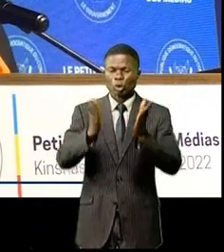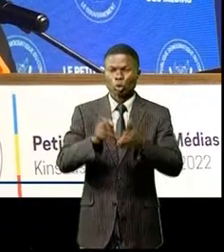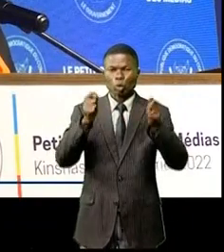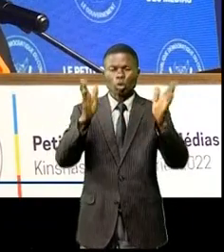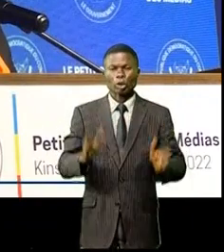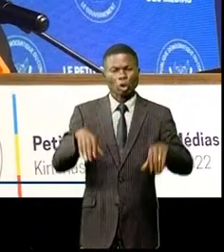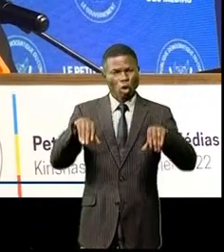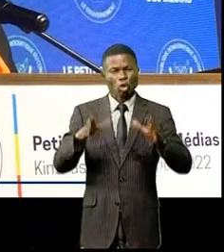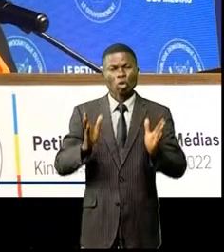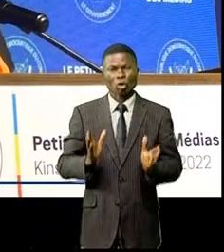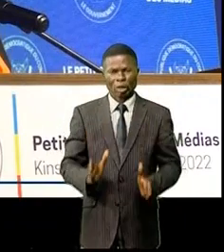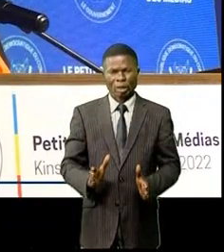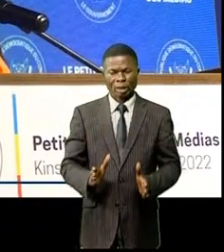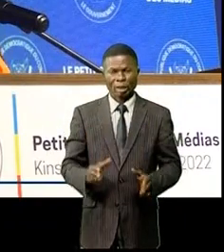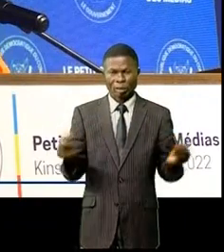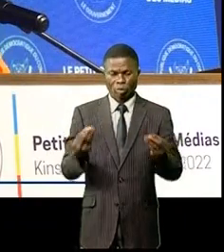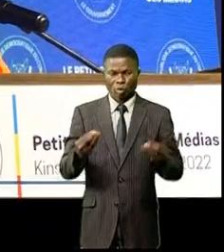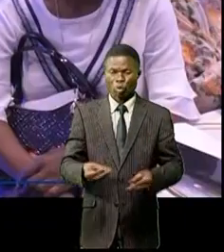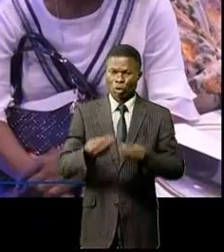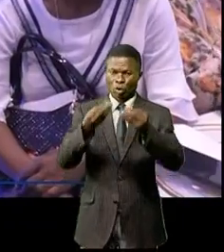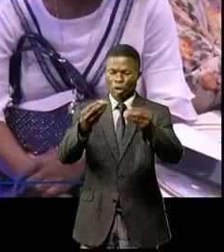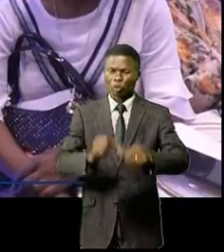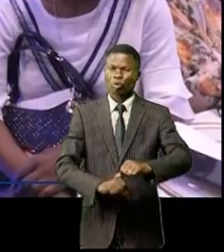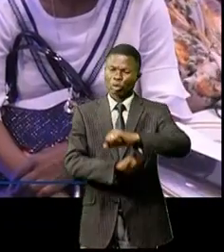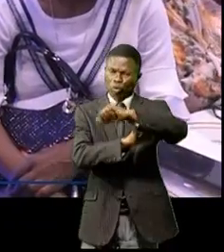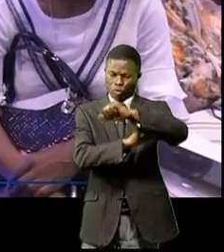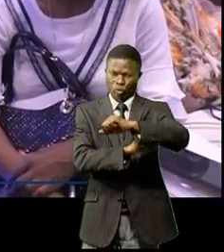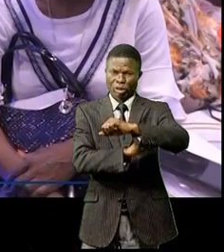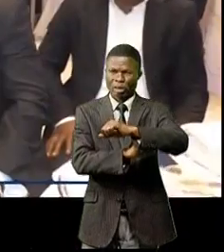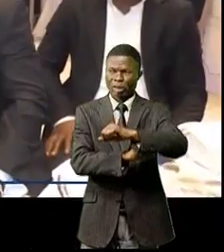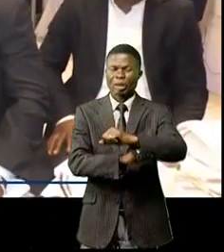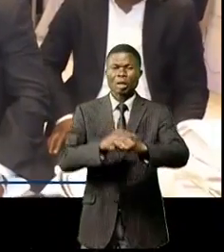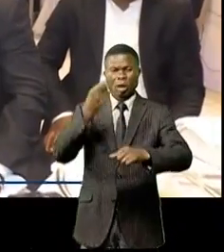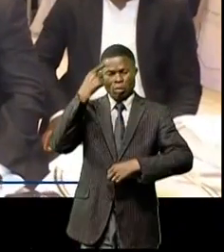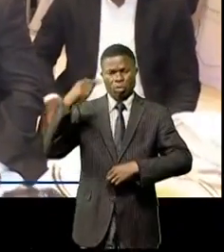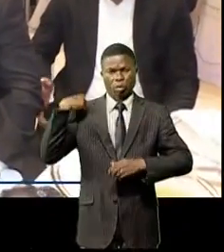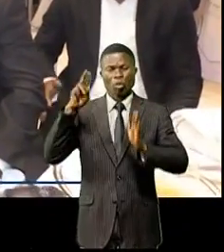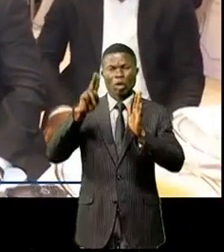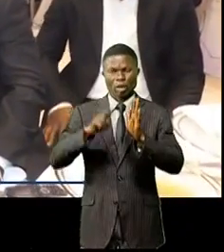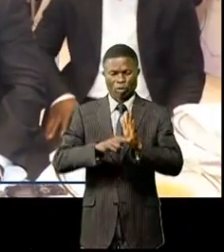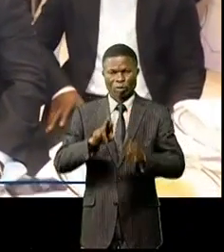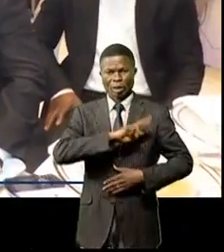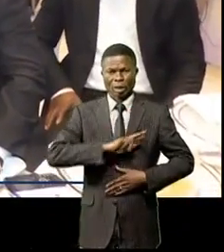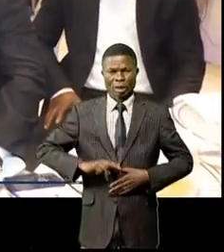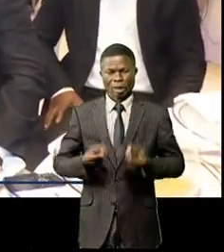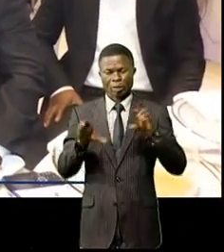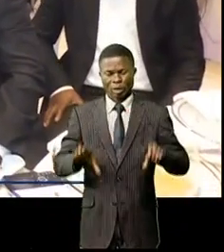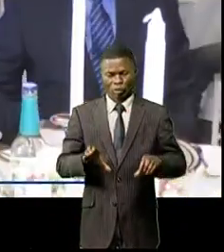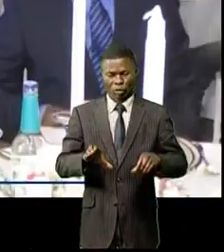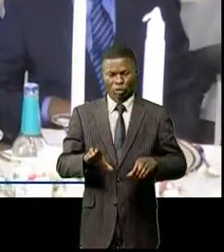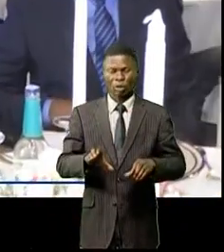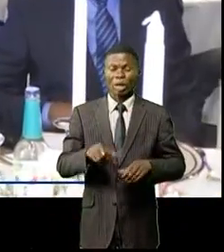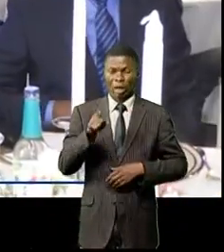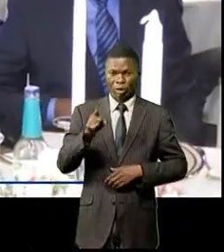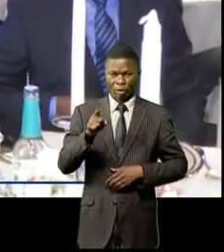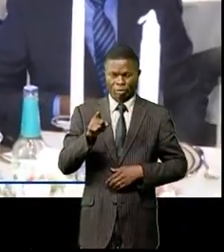congolaise d'apporter son accompagnement. Au gouvernement de la République d'en faire